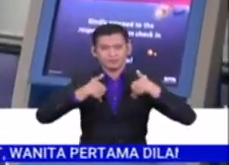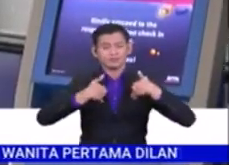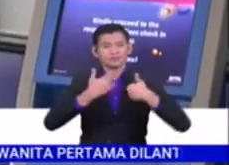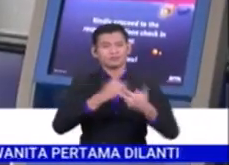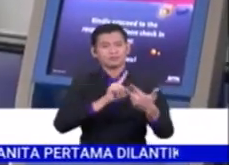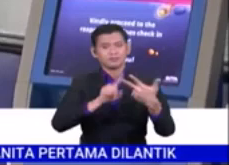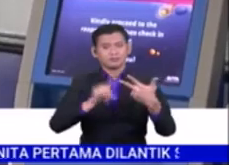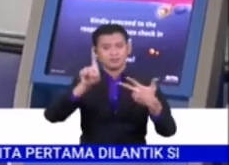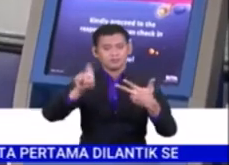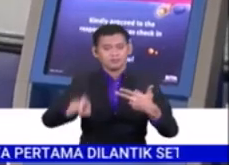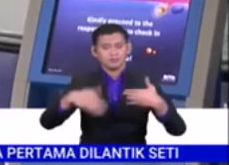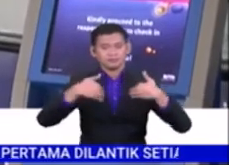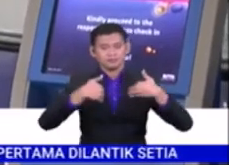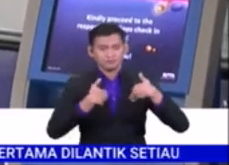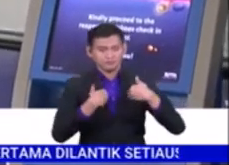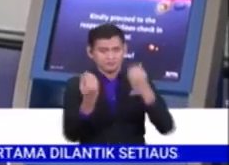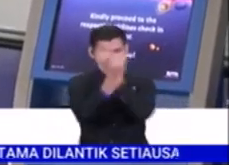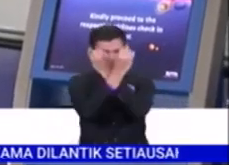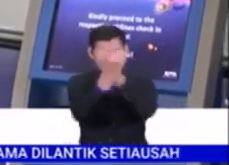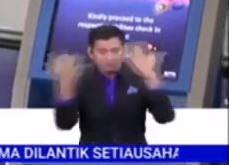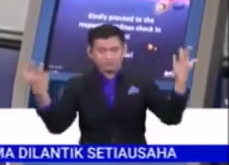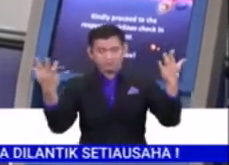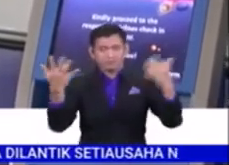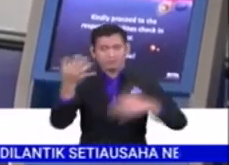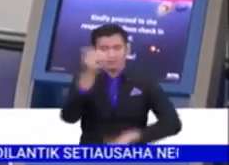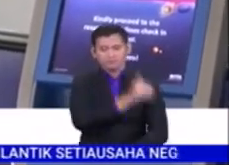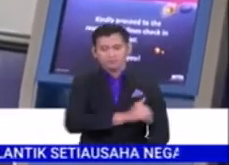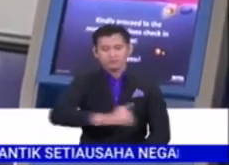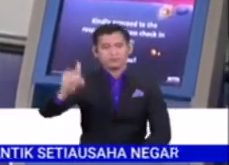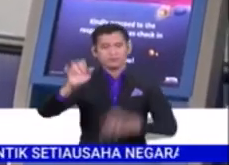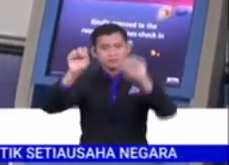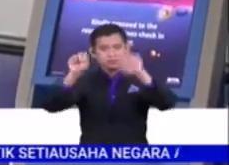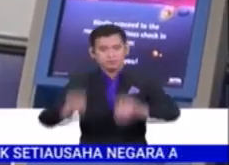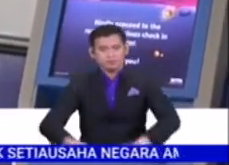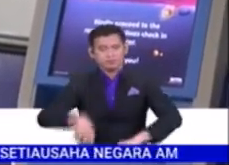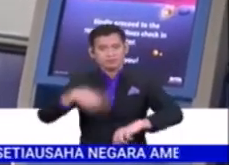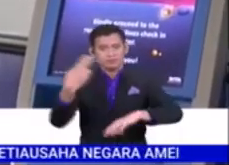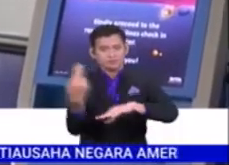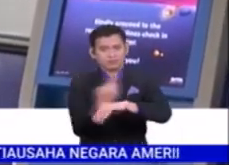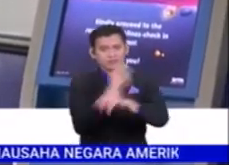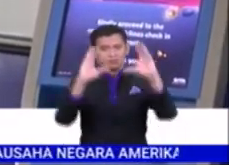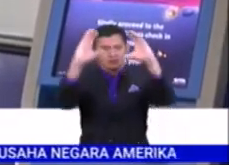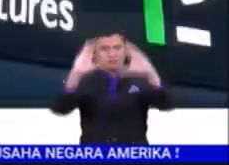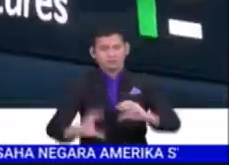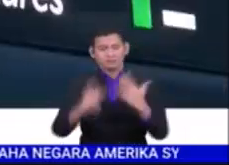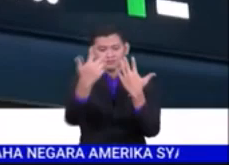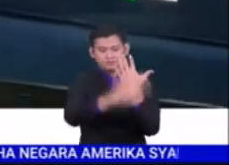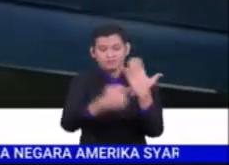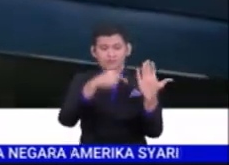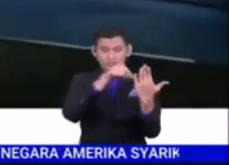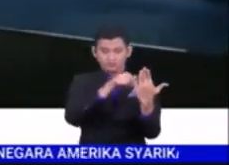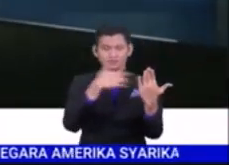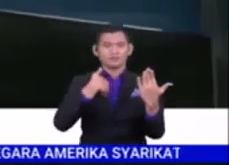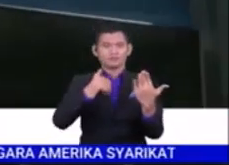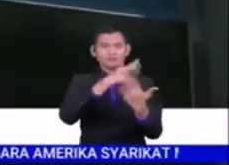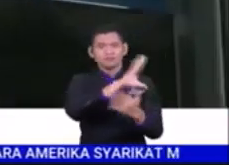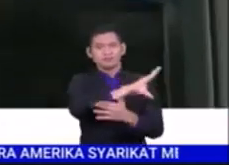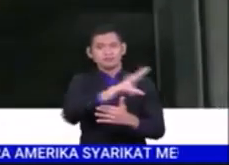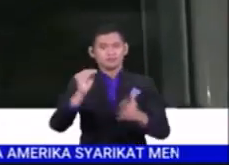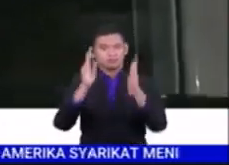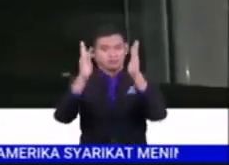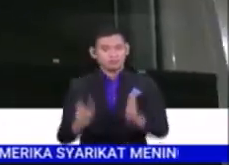serta melengkapkan deklarasi perjalanan yang boleh diakses melalui MySejahtera. Namun, pengembara juga